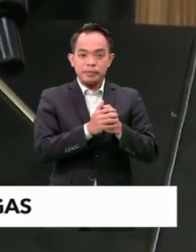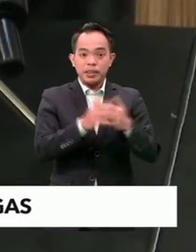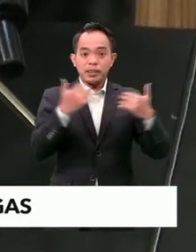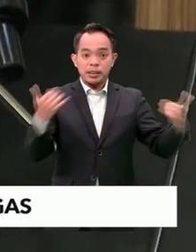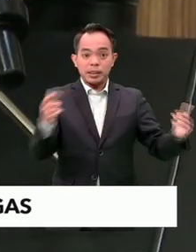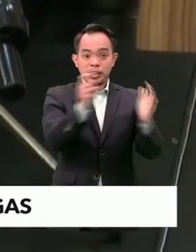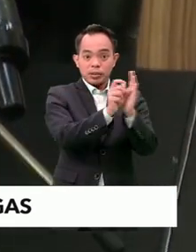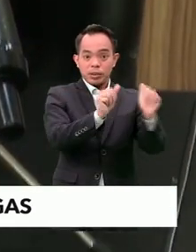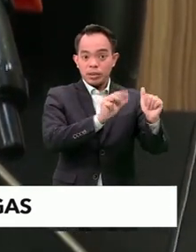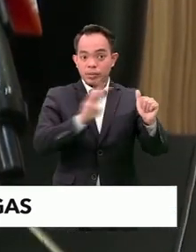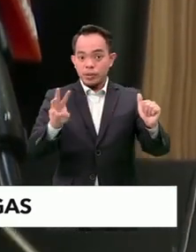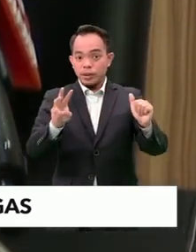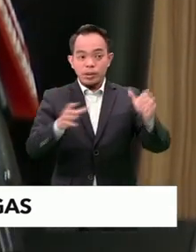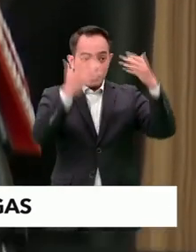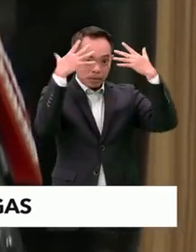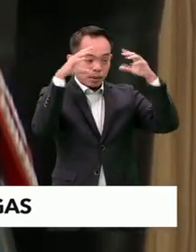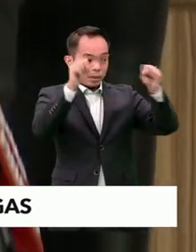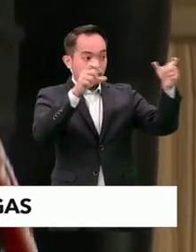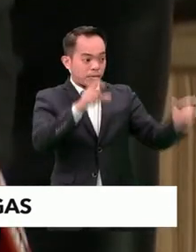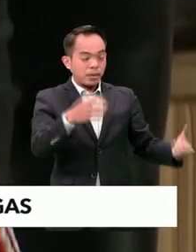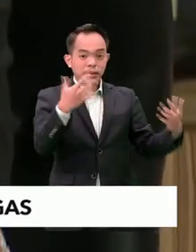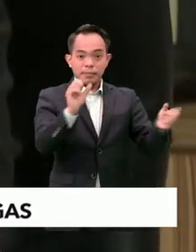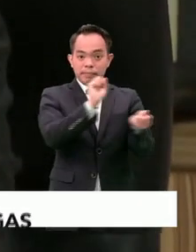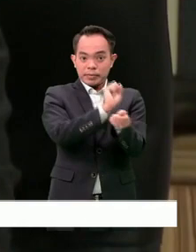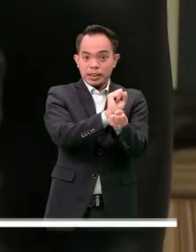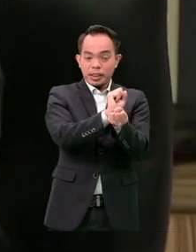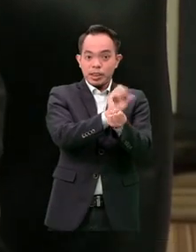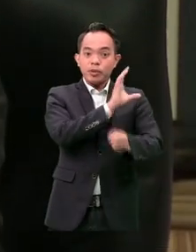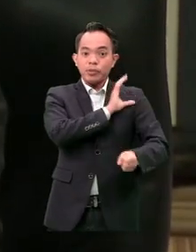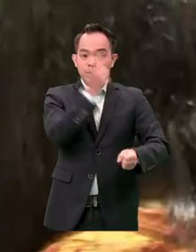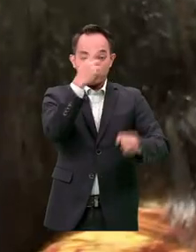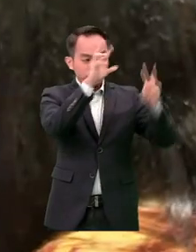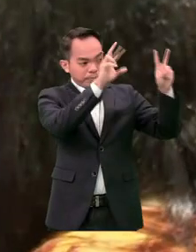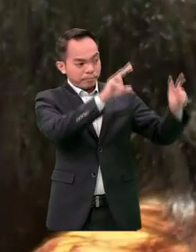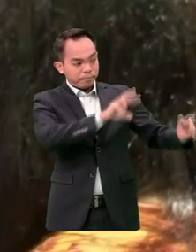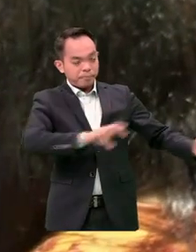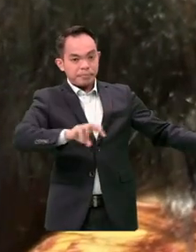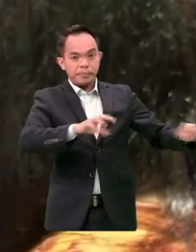Astro Awani difahamkan, majikan wanita itu sudah pun ditahan polis untuk siasatan lanjut.